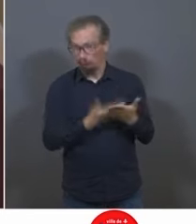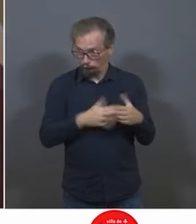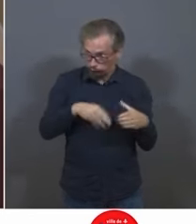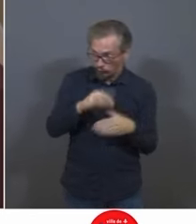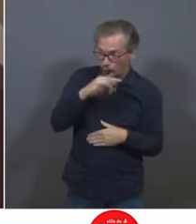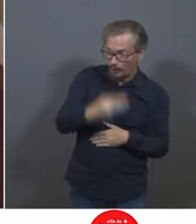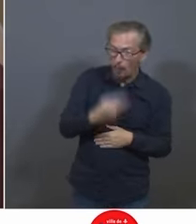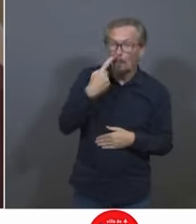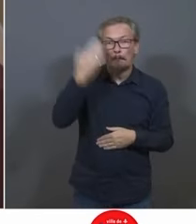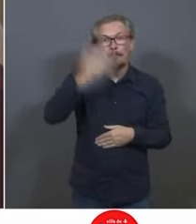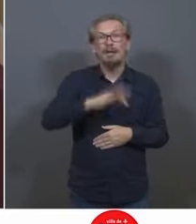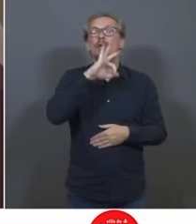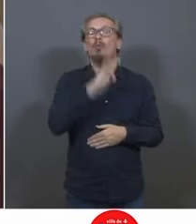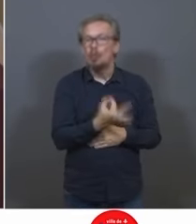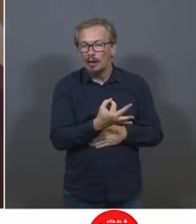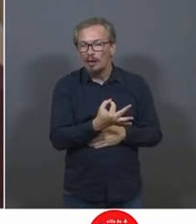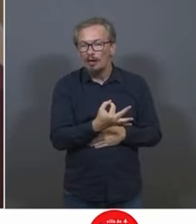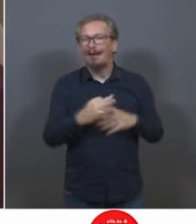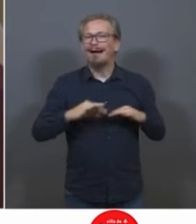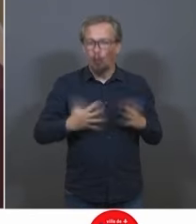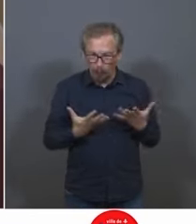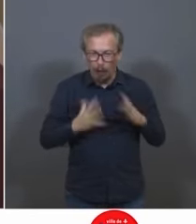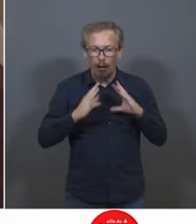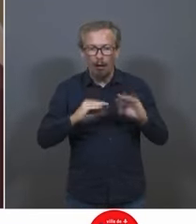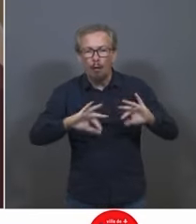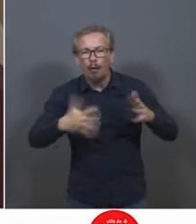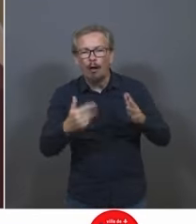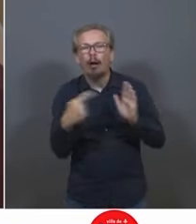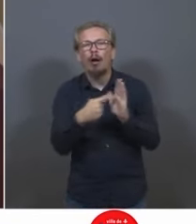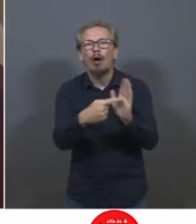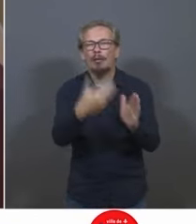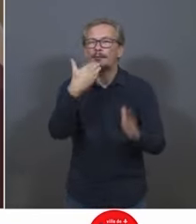et dans l'affirmative, dans quelle mesure et selon quelles modalités. Je vous remercie.